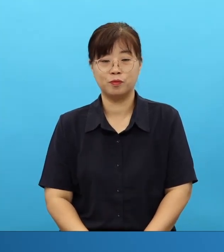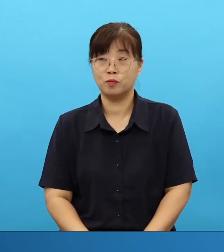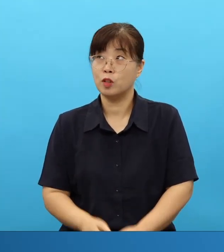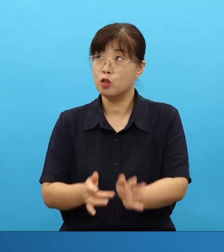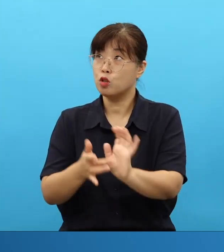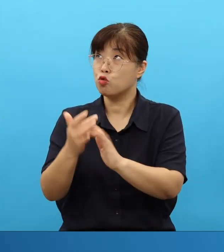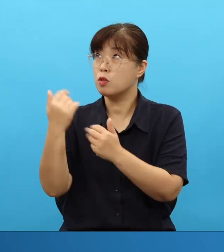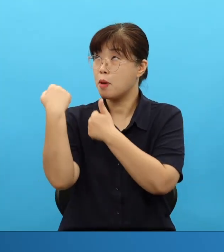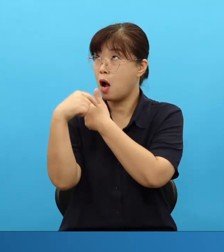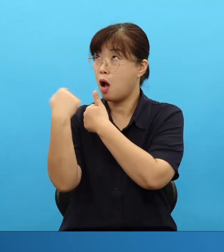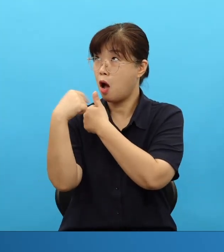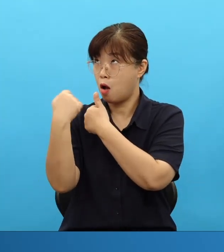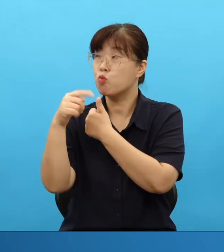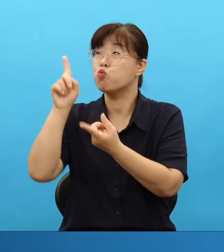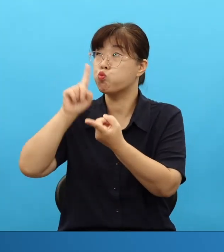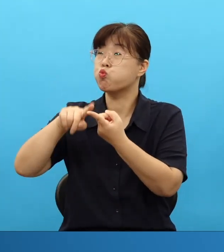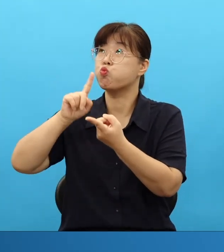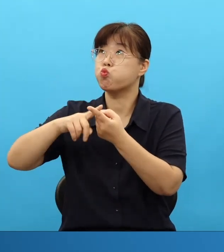거죠